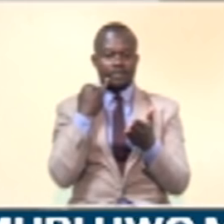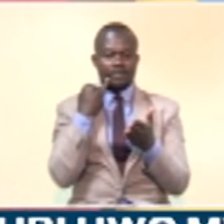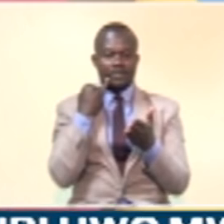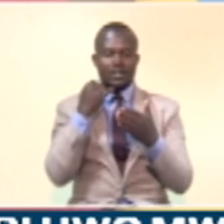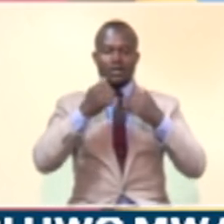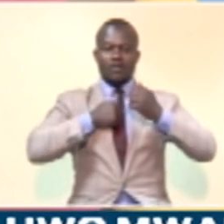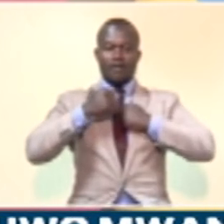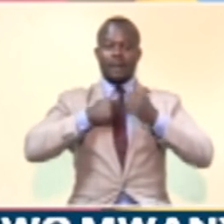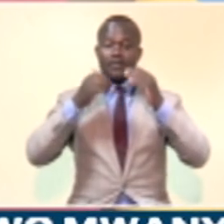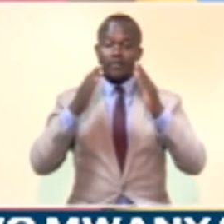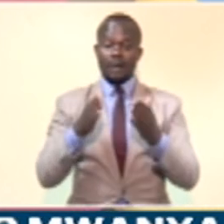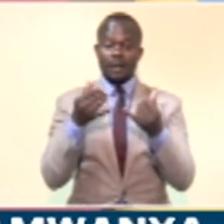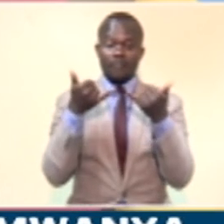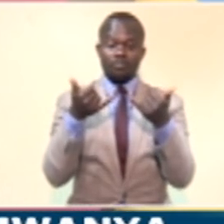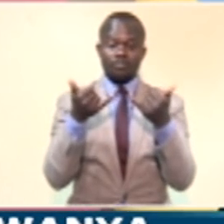Abanyarwanda rero